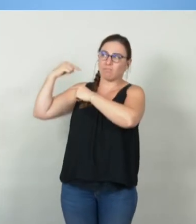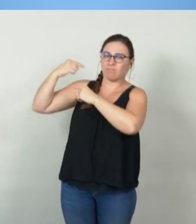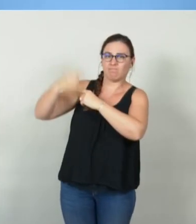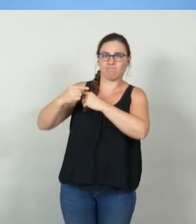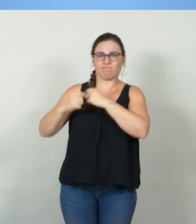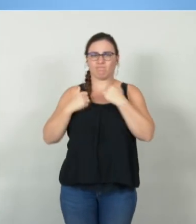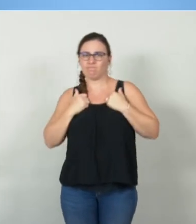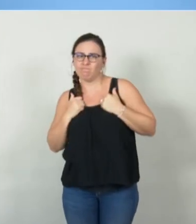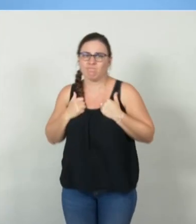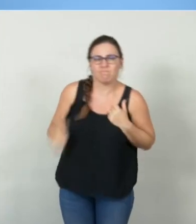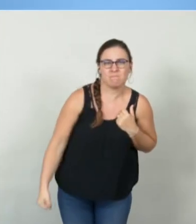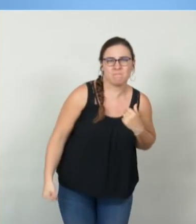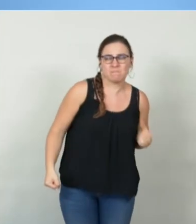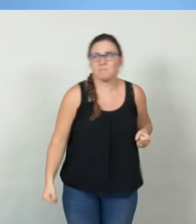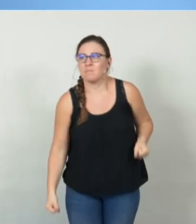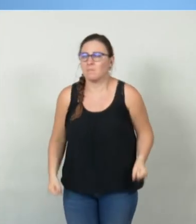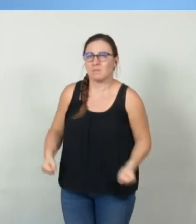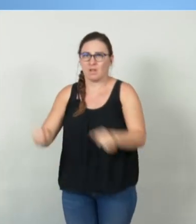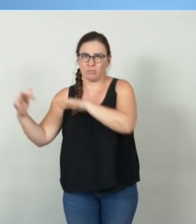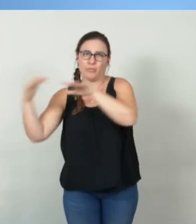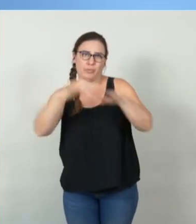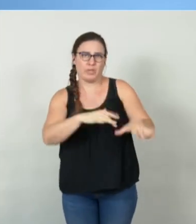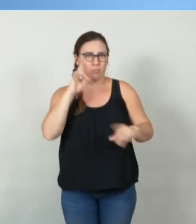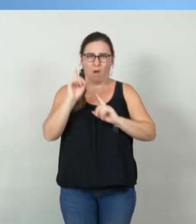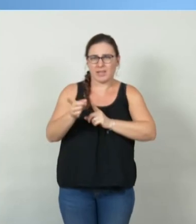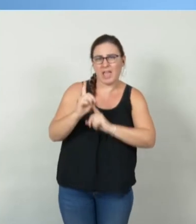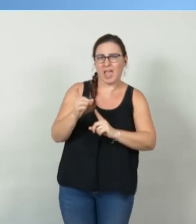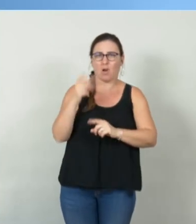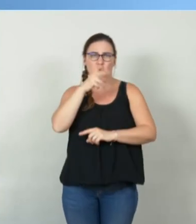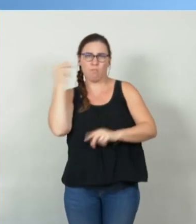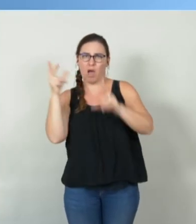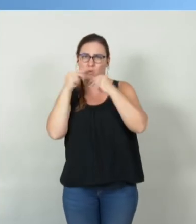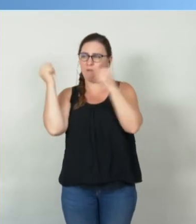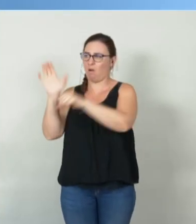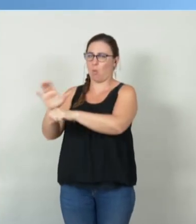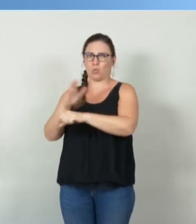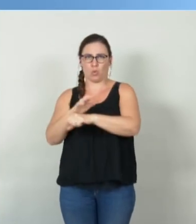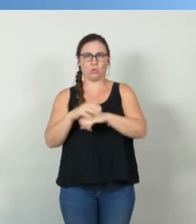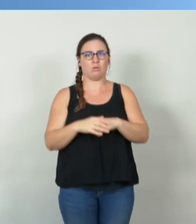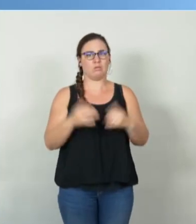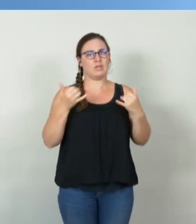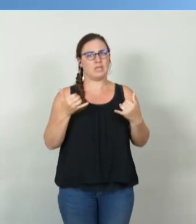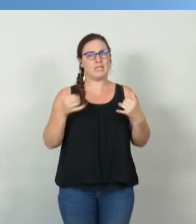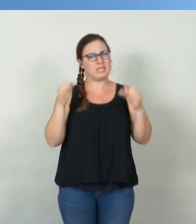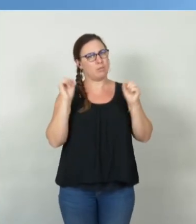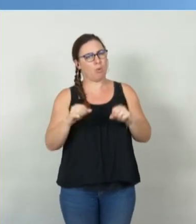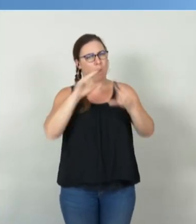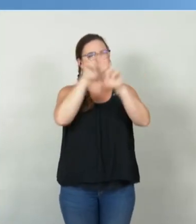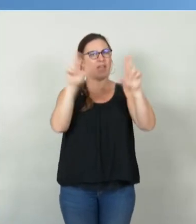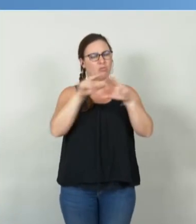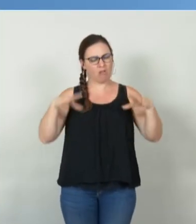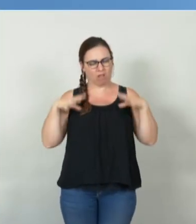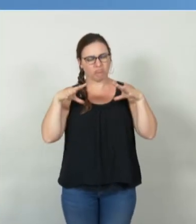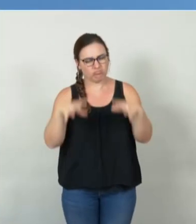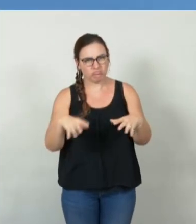abominations que l'homme peut faire à d'autres hommes nous reconnaissons tous ici ce soir la valeur de l'engagement international de notre